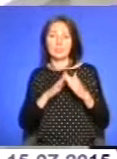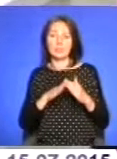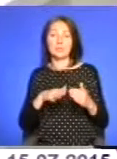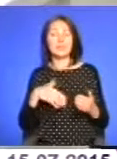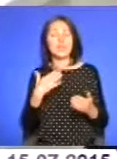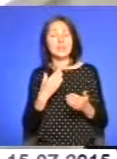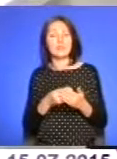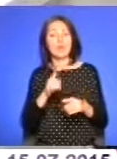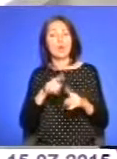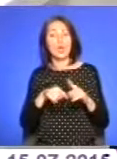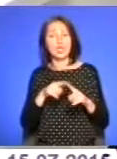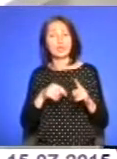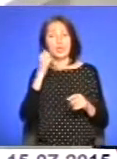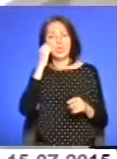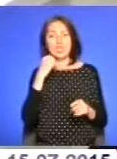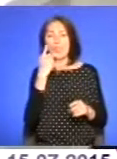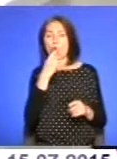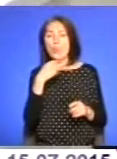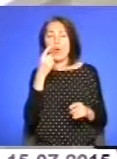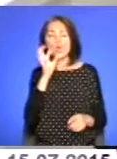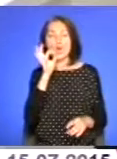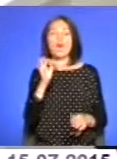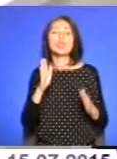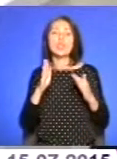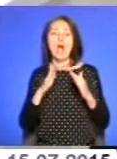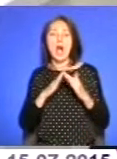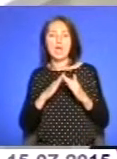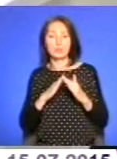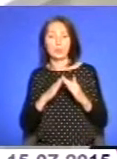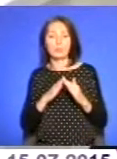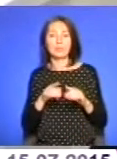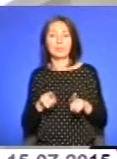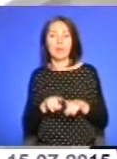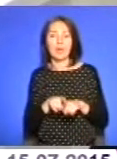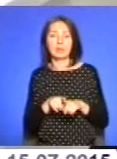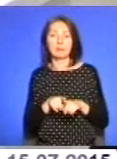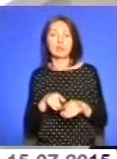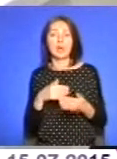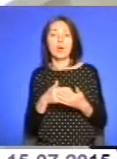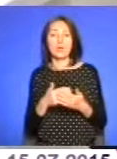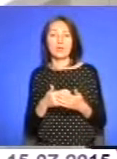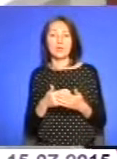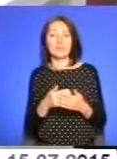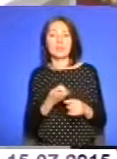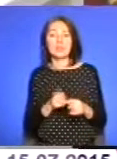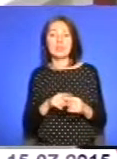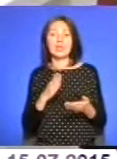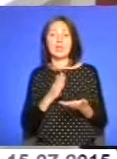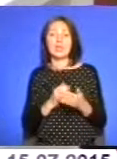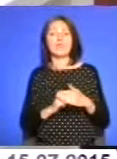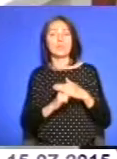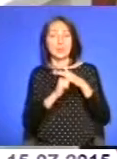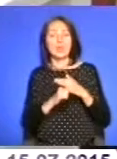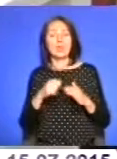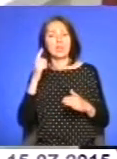рідну, старою мовою кажучи, хату. Так? Отже, це є фундаментальна